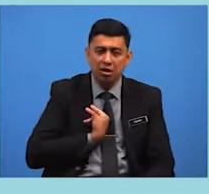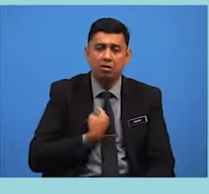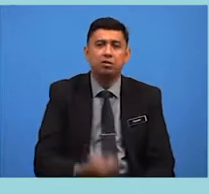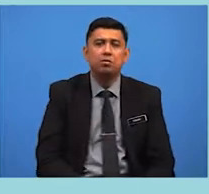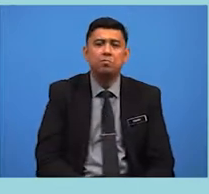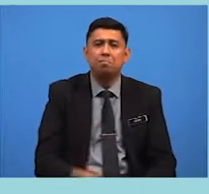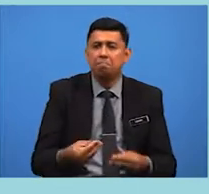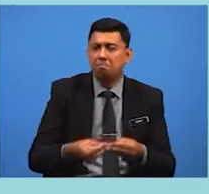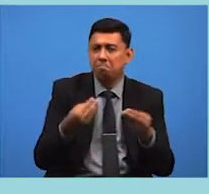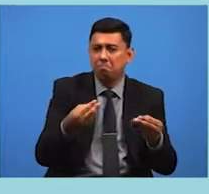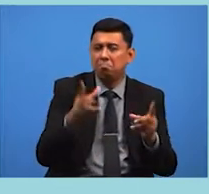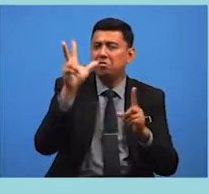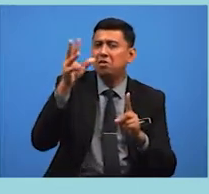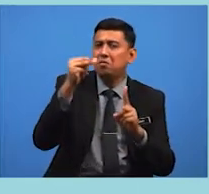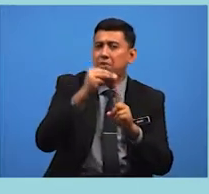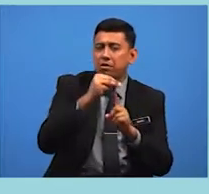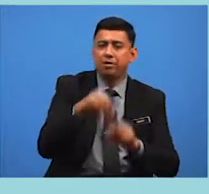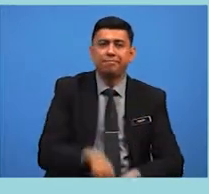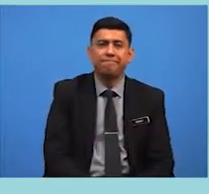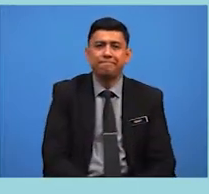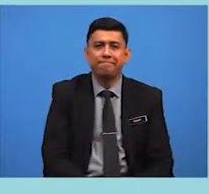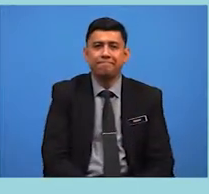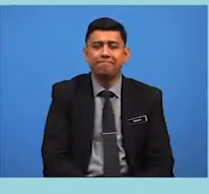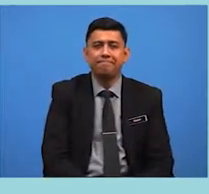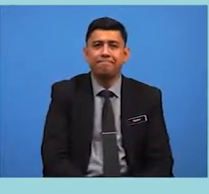juga diberikan 3 markah.